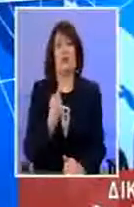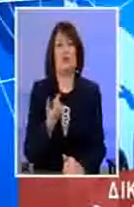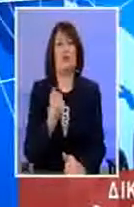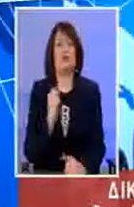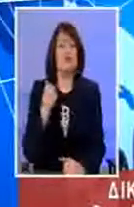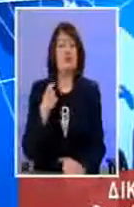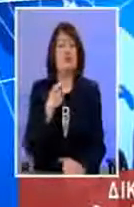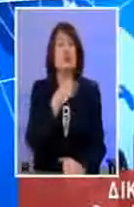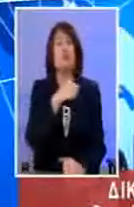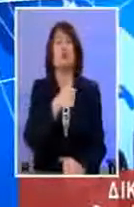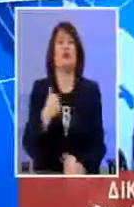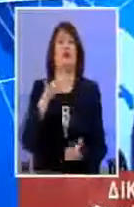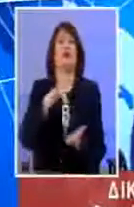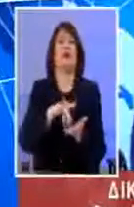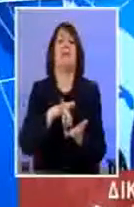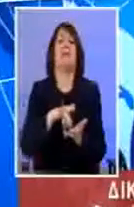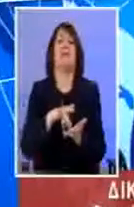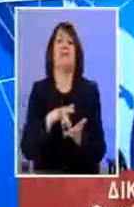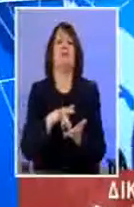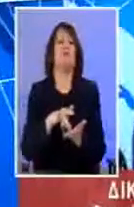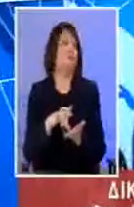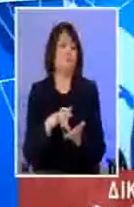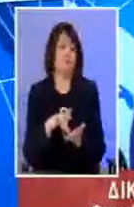κέντρο, αλλά και